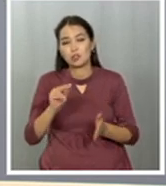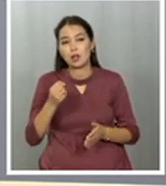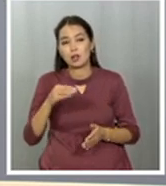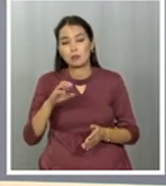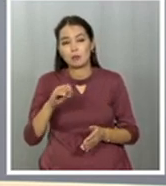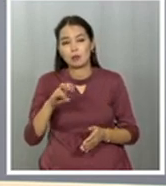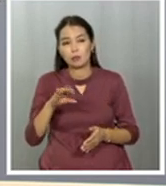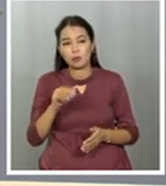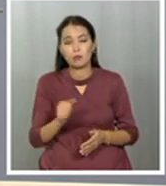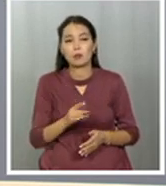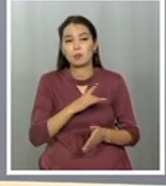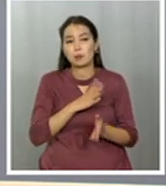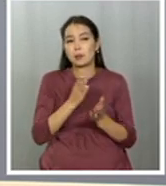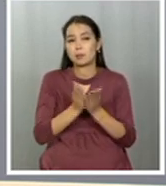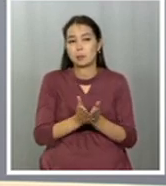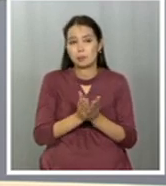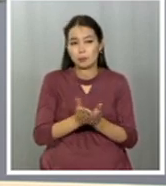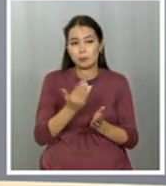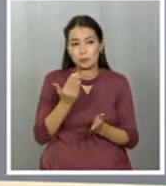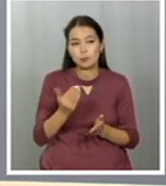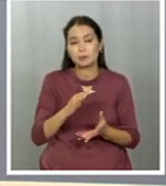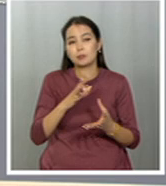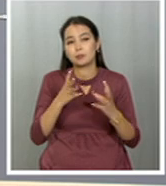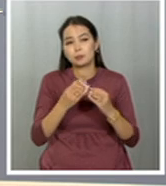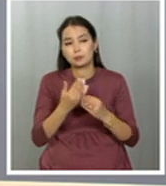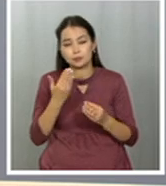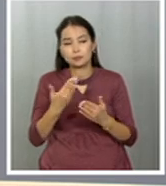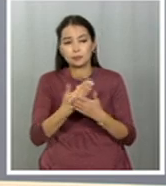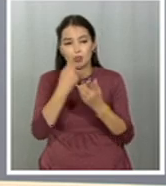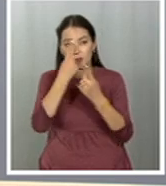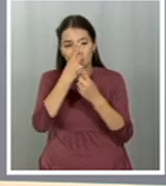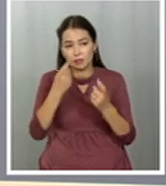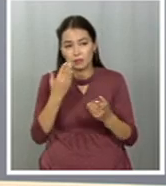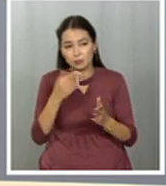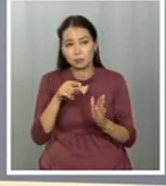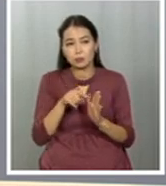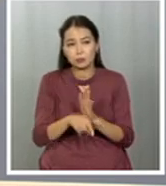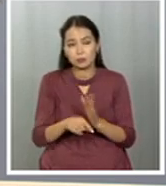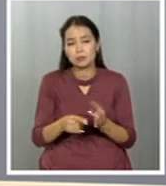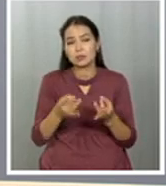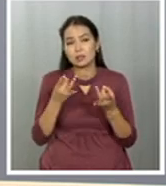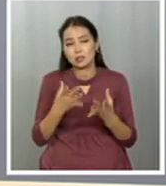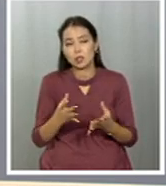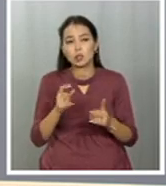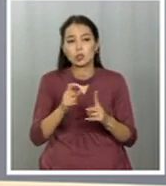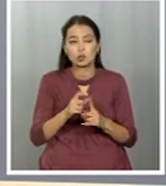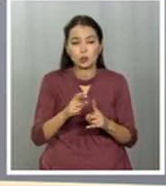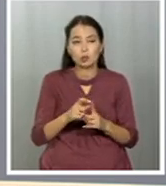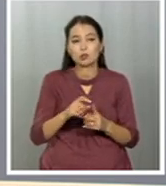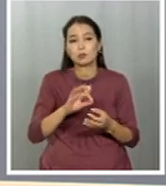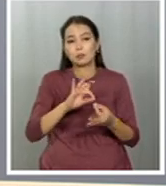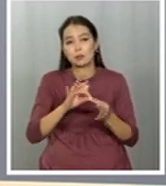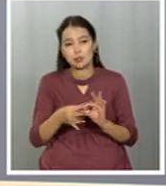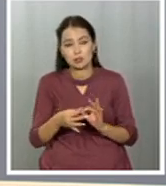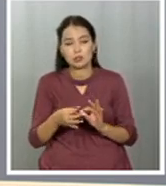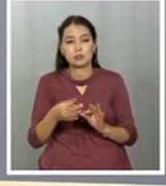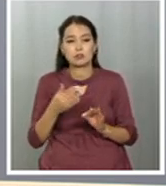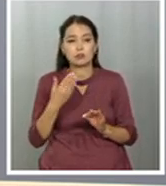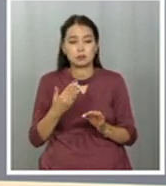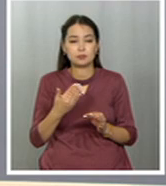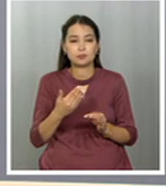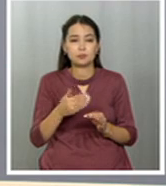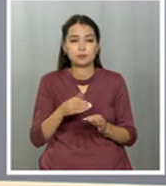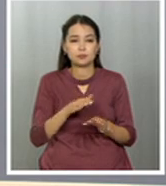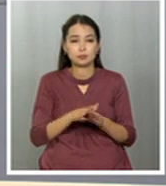пароход». Извлекли и синтезировали информацию, использовали простые и сложные предложения. Уверена, что урок